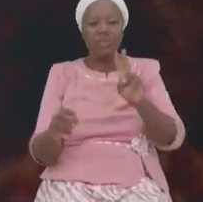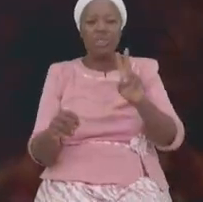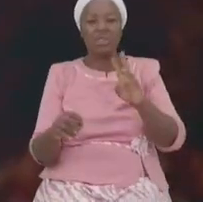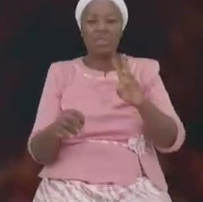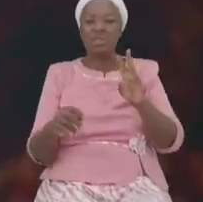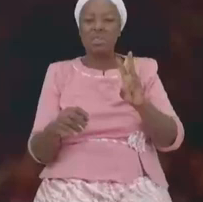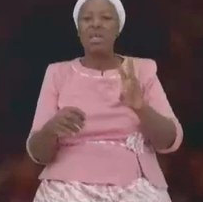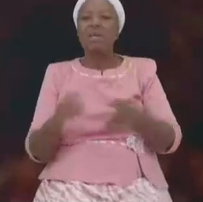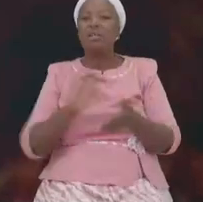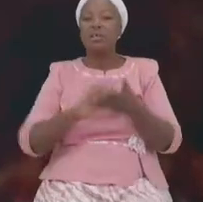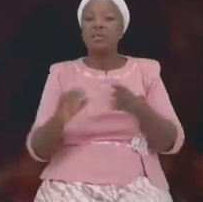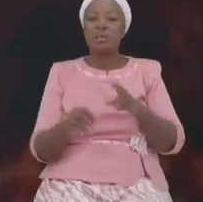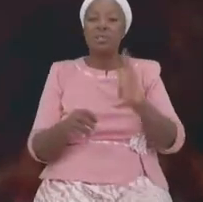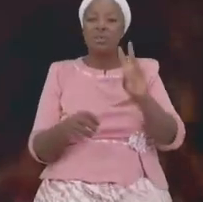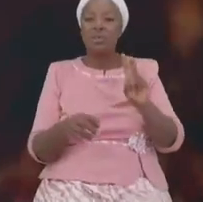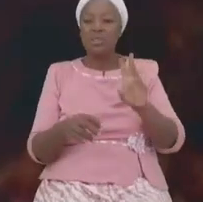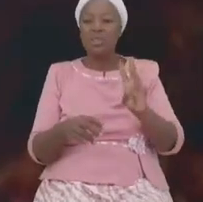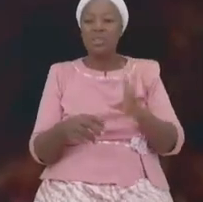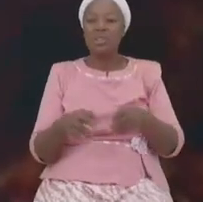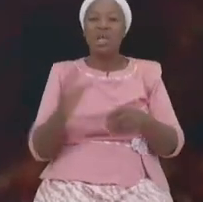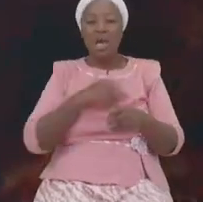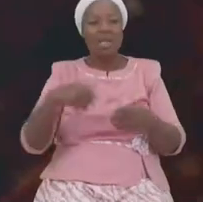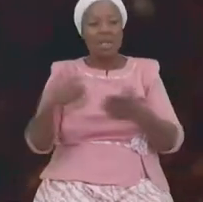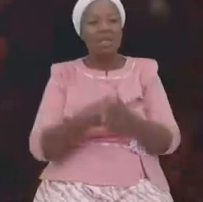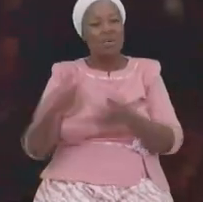Verset 26, je vous donnerai un cœur nouveau. Vous